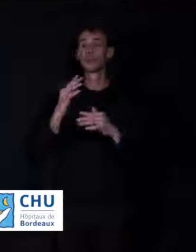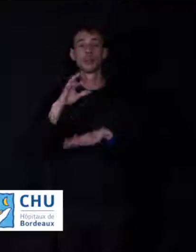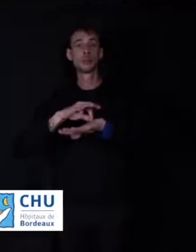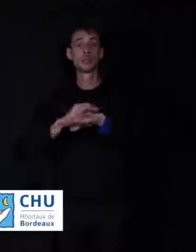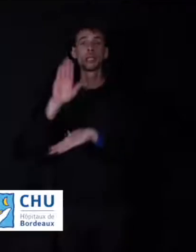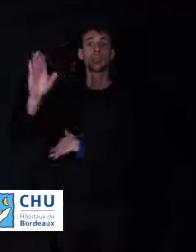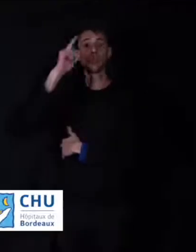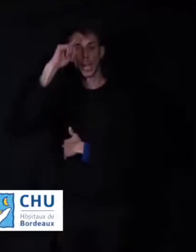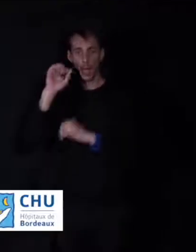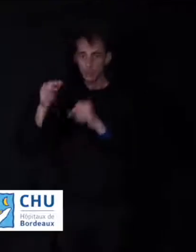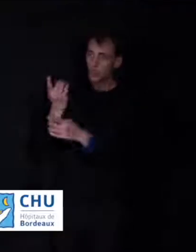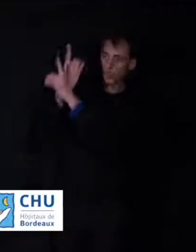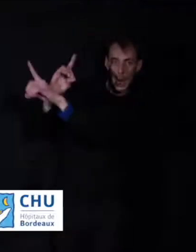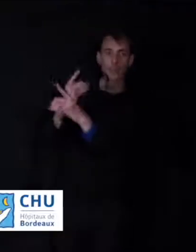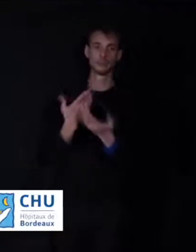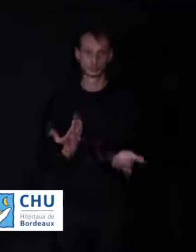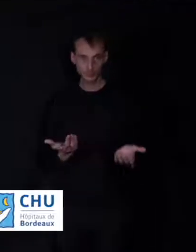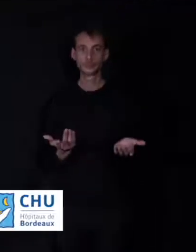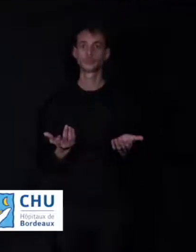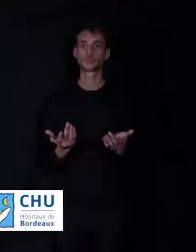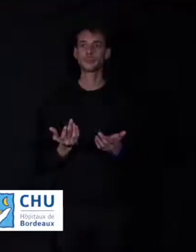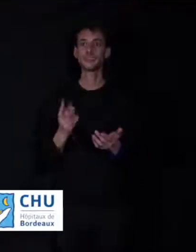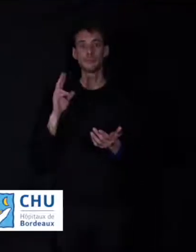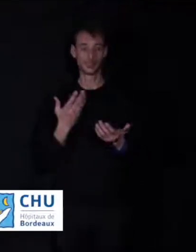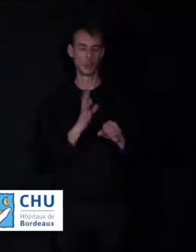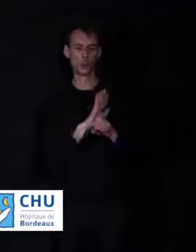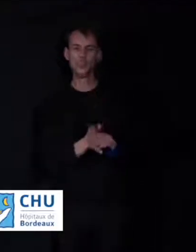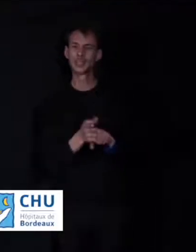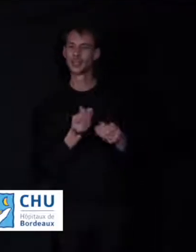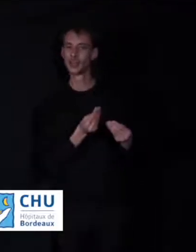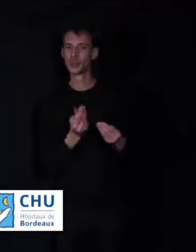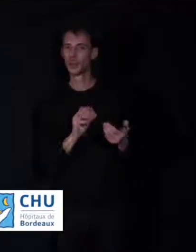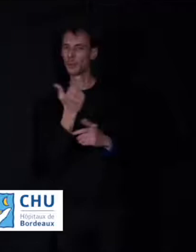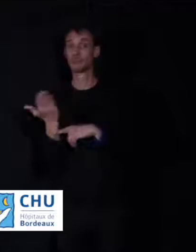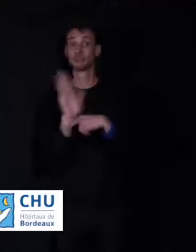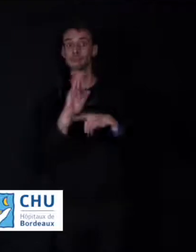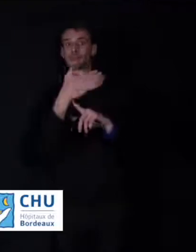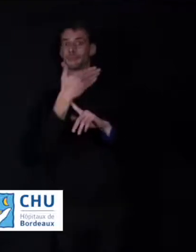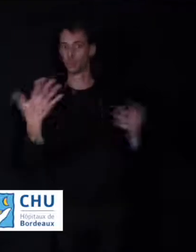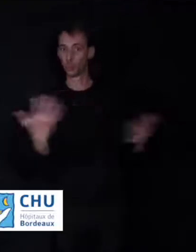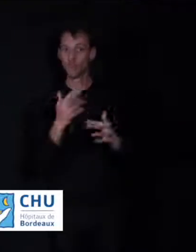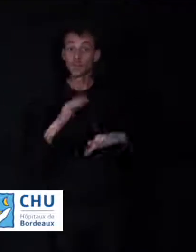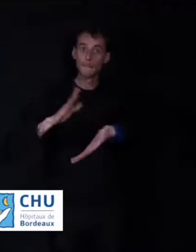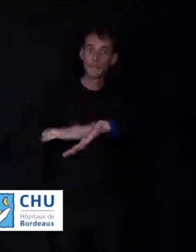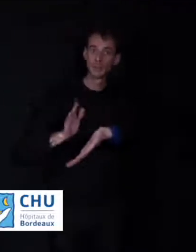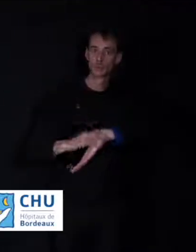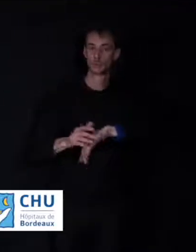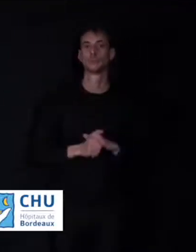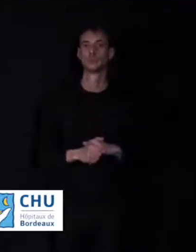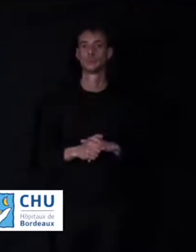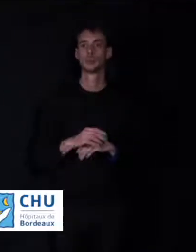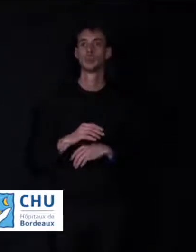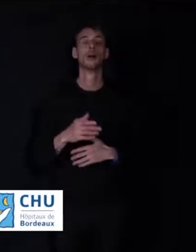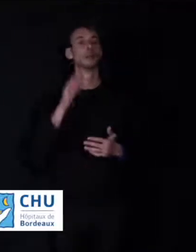plus important, et le Covid a permis de remettre ça en avant, c'est la prévention. Les mesures d'hygiène, et là on va remonter au temps de Pasteur et